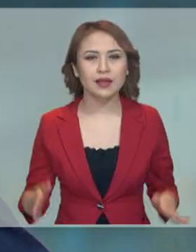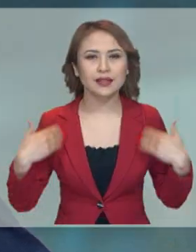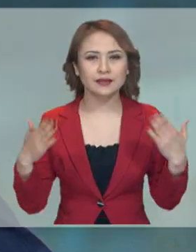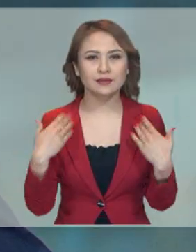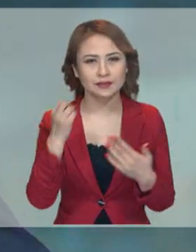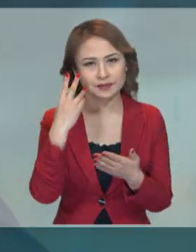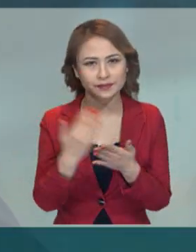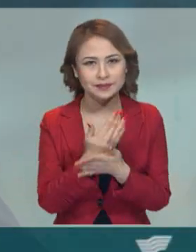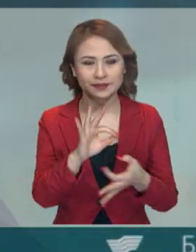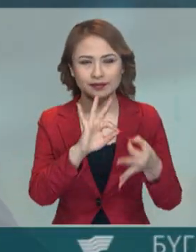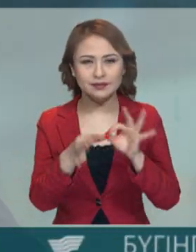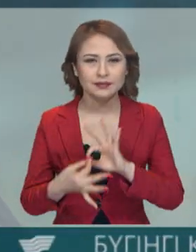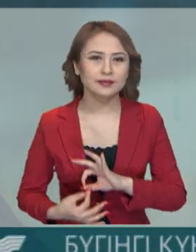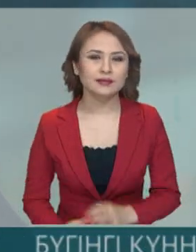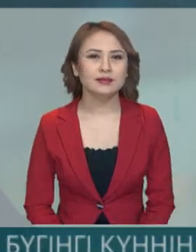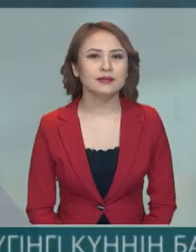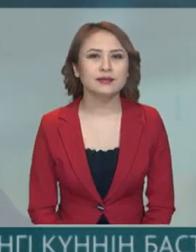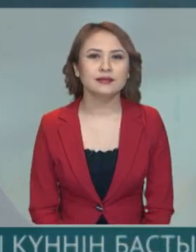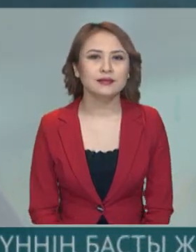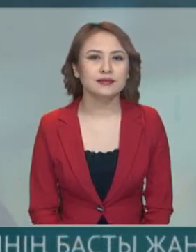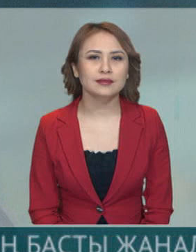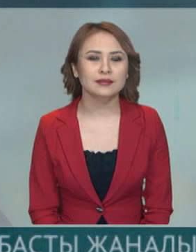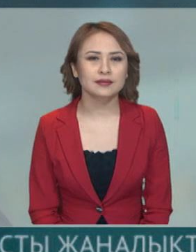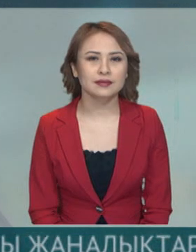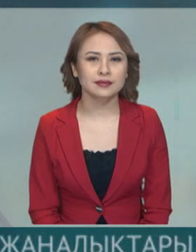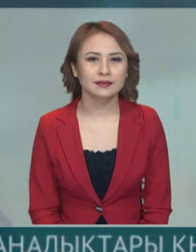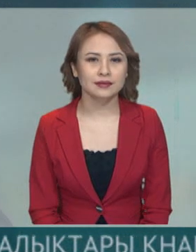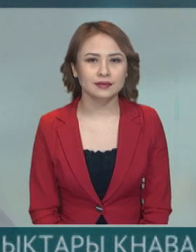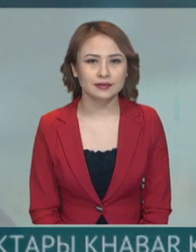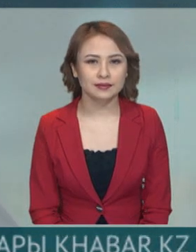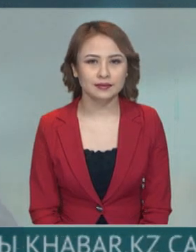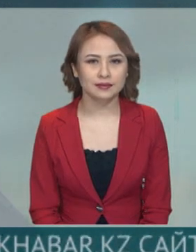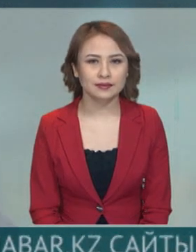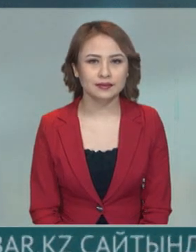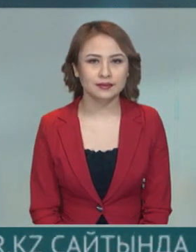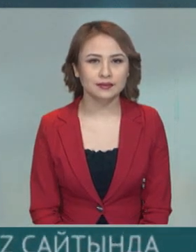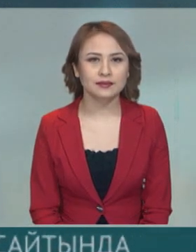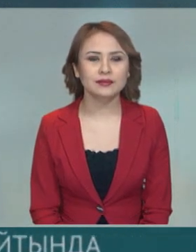Assalamu alaikum. Tikeli efirde tüskü jañalıktar men Ғани Өтепбайұлы, Сурда аудармада Жанбота Сәрсенбаева.